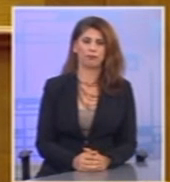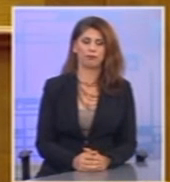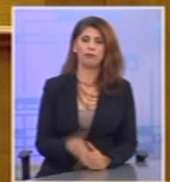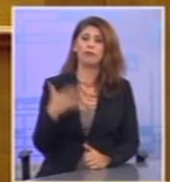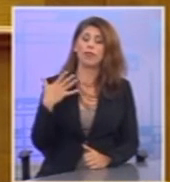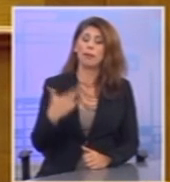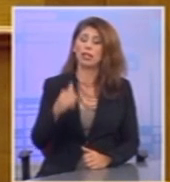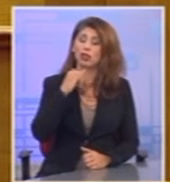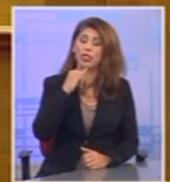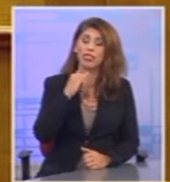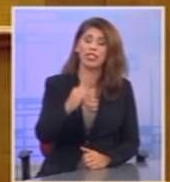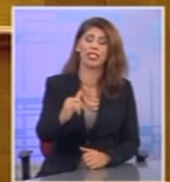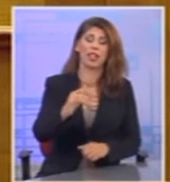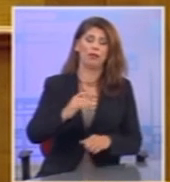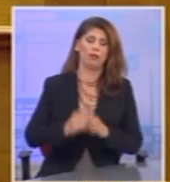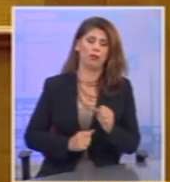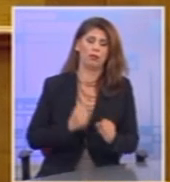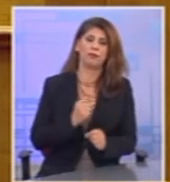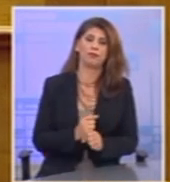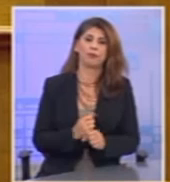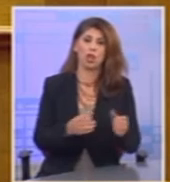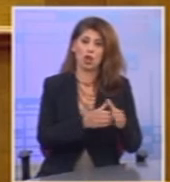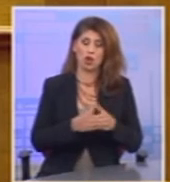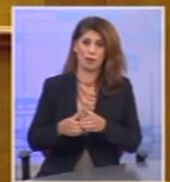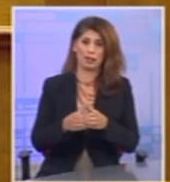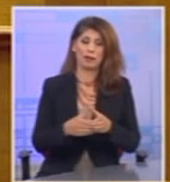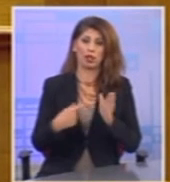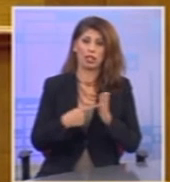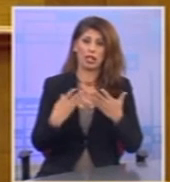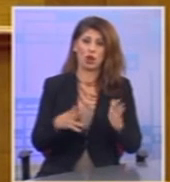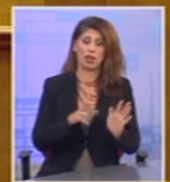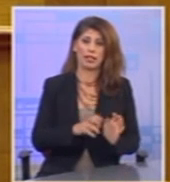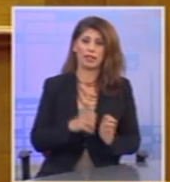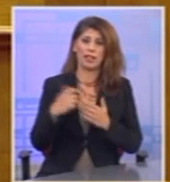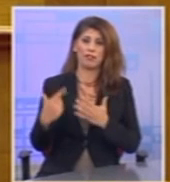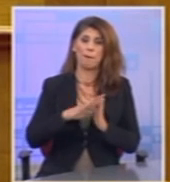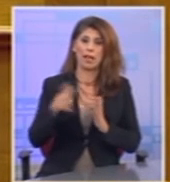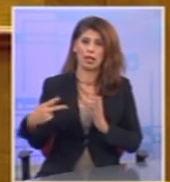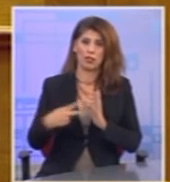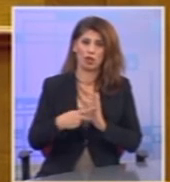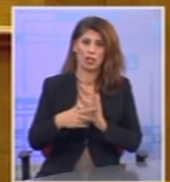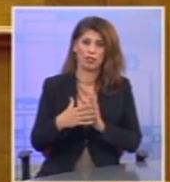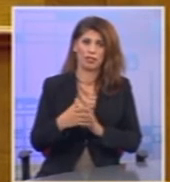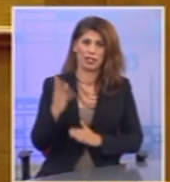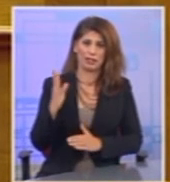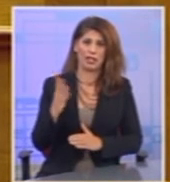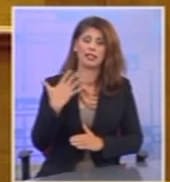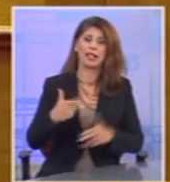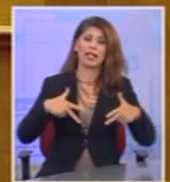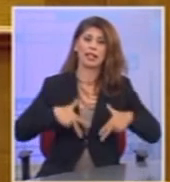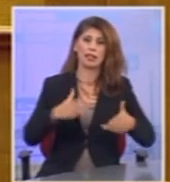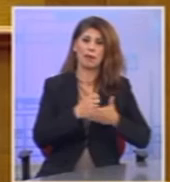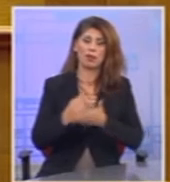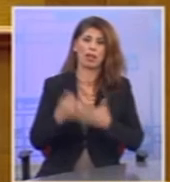Υπάρχει το διαχρονικό. Τα κόμματα από το 1997 μέχρι το 2014 πήραν ως κρατική